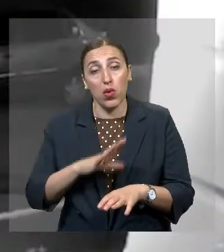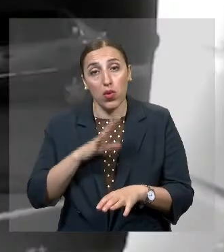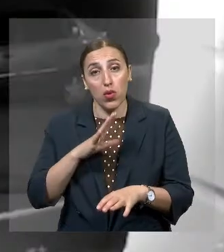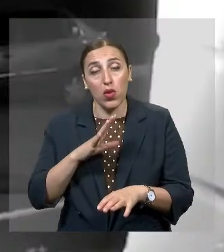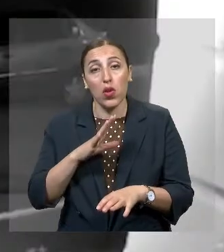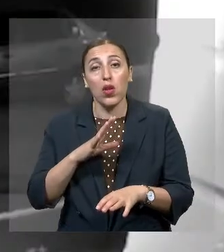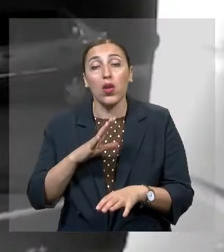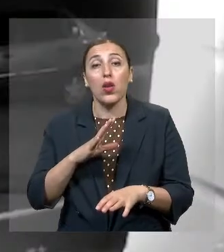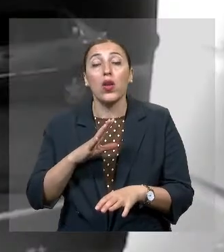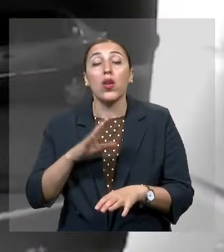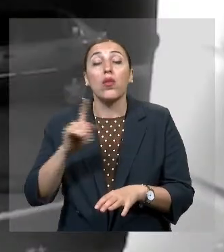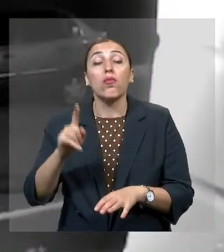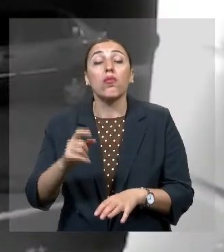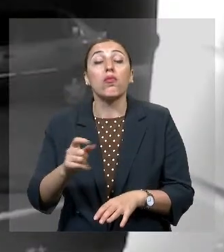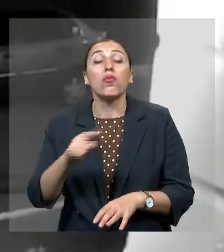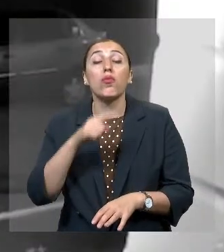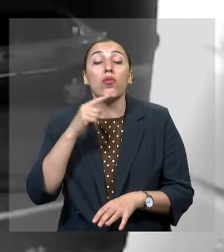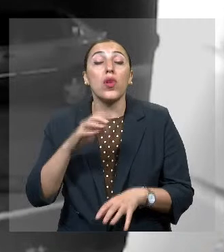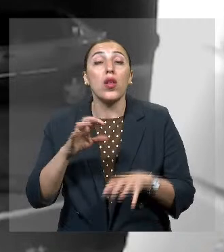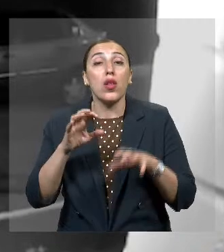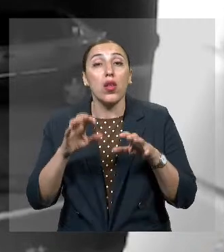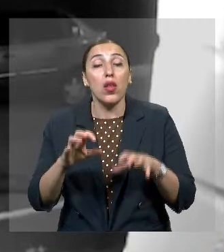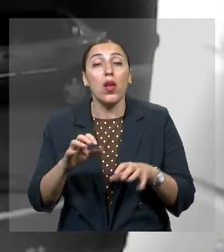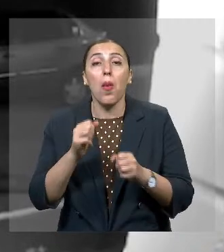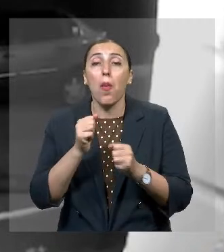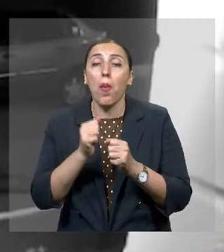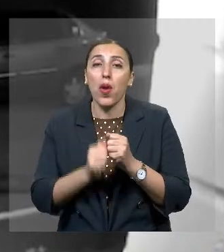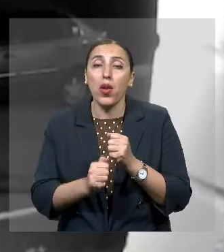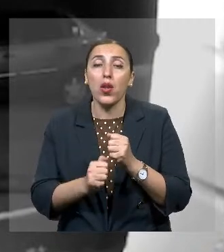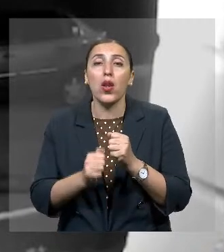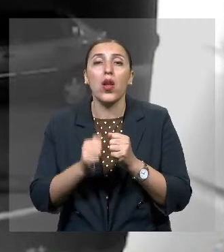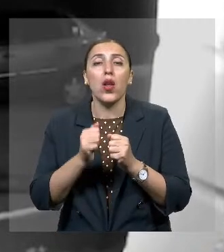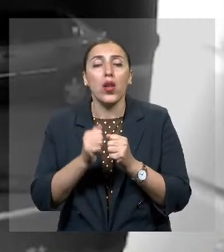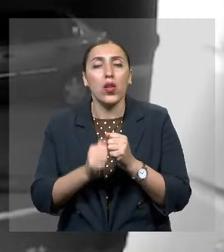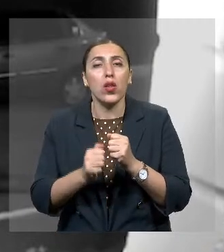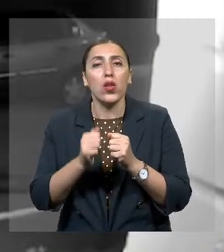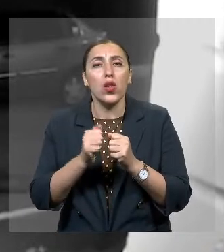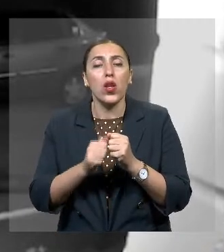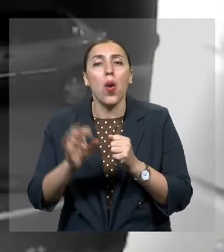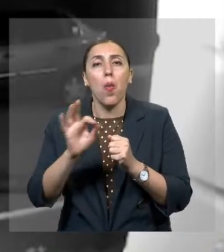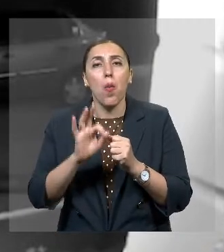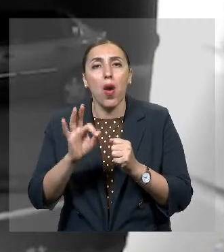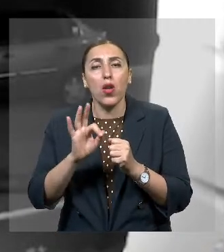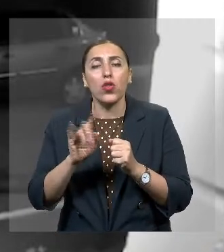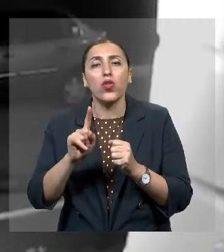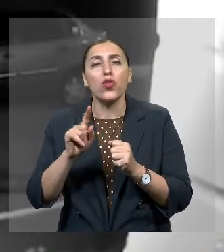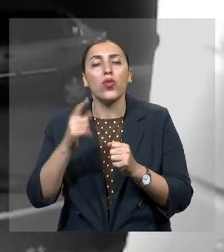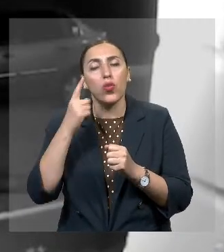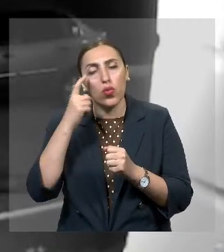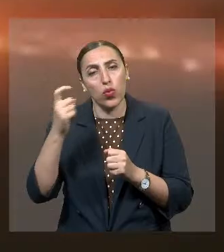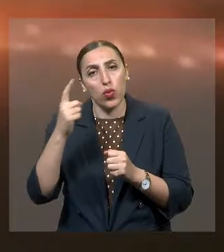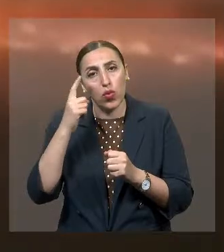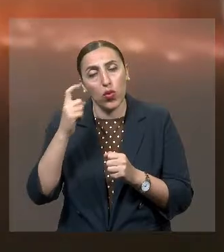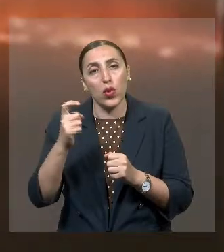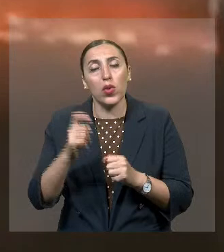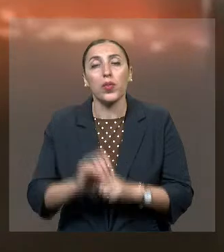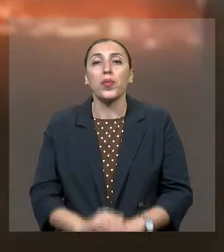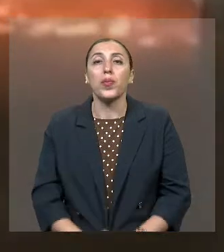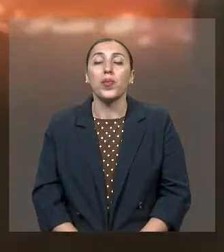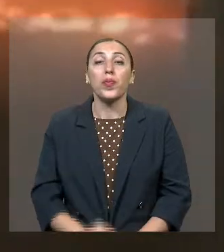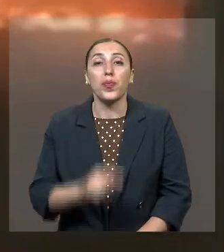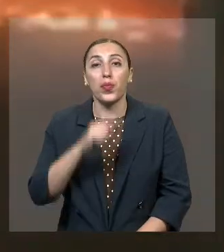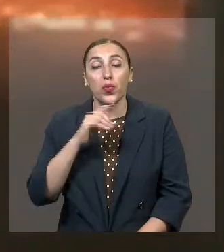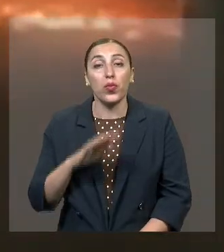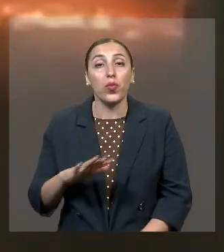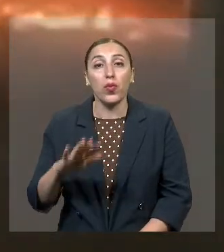բնականաբար գլխավոր գերագույն հրամանատարը մշտապես և օպերատիվ ստանում է ողջ տեղեկատվությունը։ Նախնական տեղեկություններով